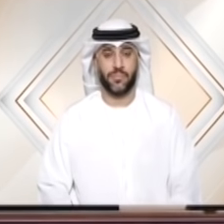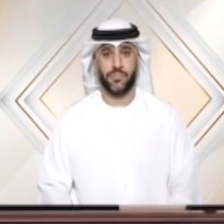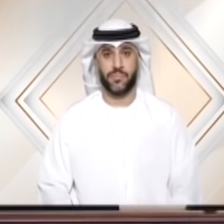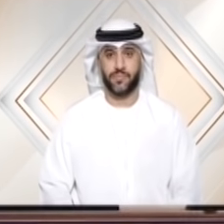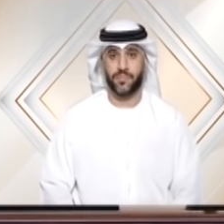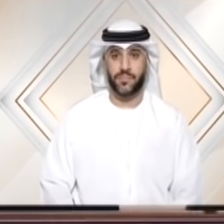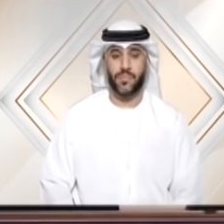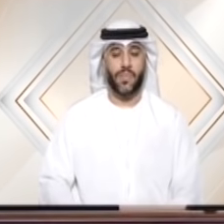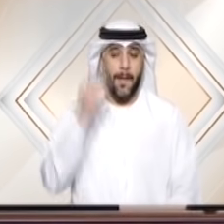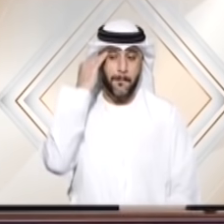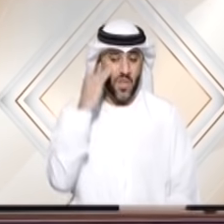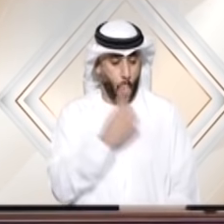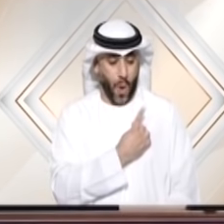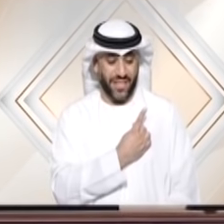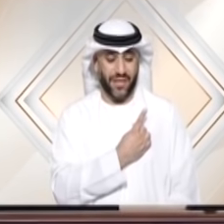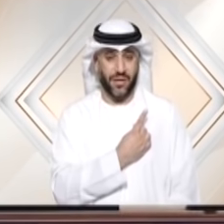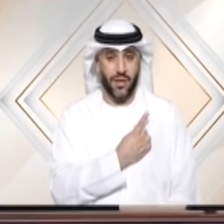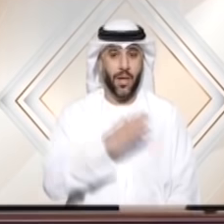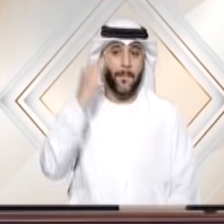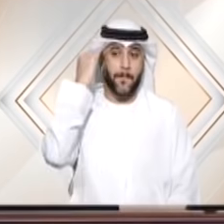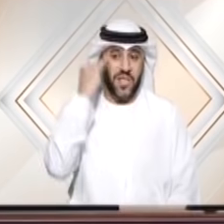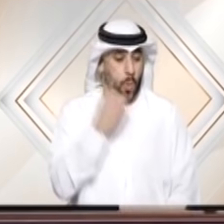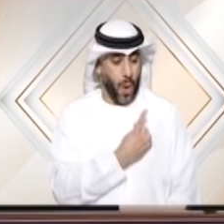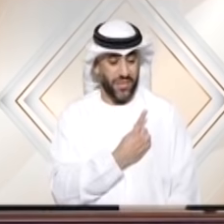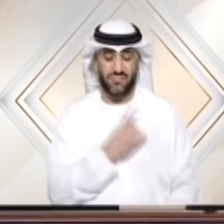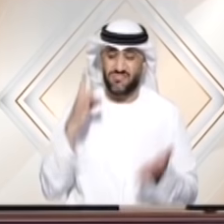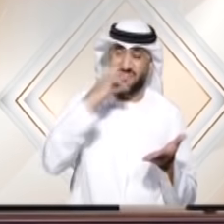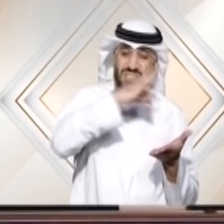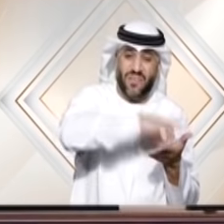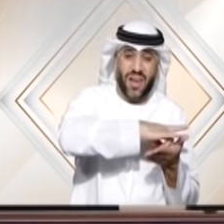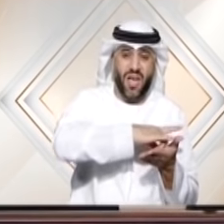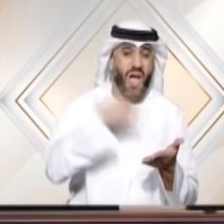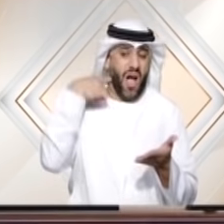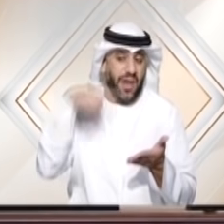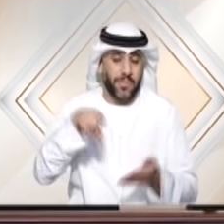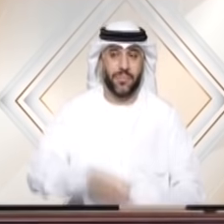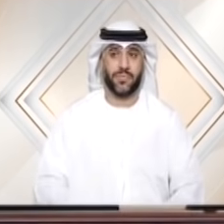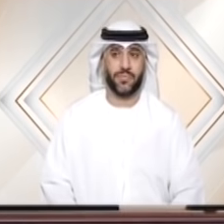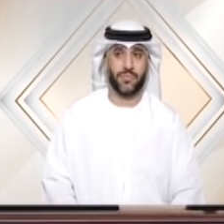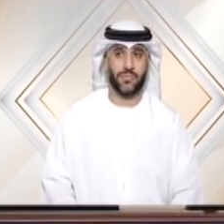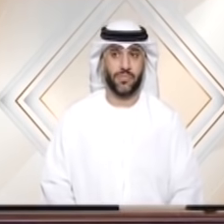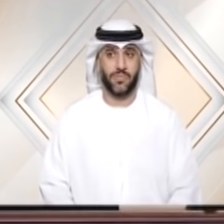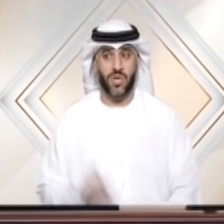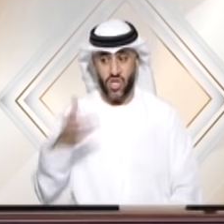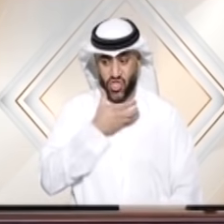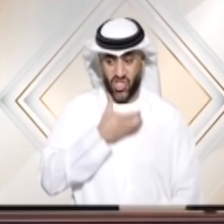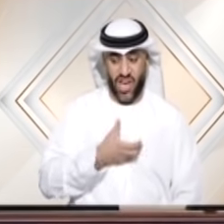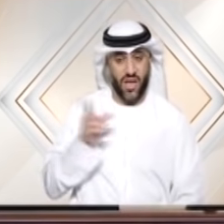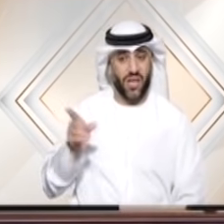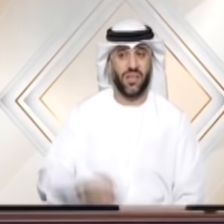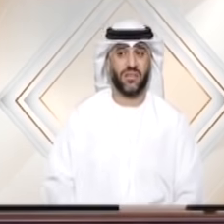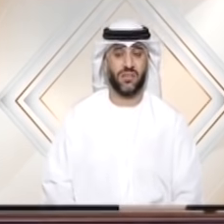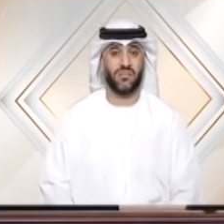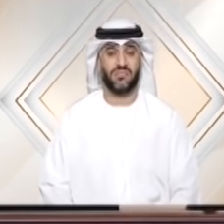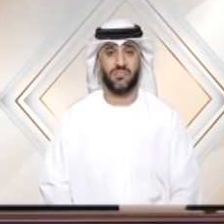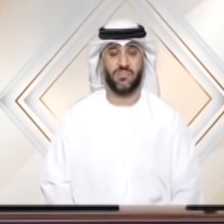انا مغتربه لحالي وسافرت من غير محرم، هاي لغه من غير محرم بيحكوها دائما. هو هو هو هو يعني شيخ ديني حتى يقول لك السفر بدون محرم؟